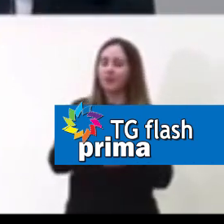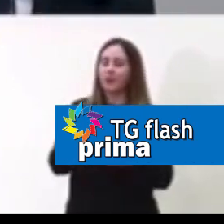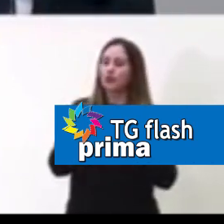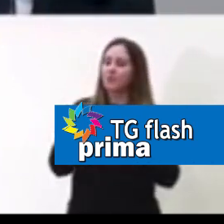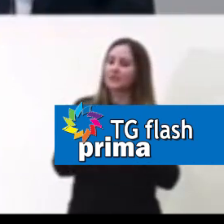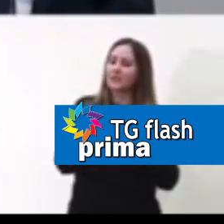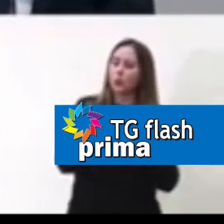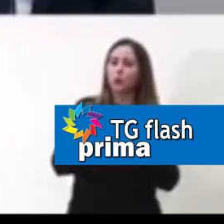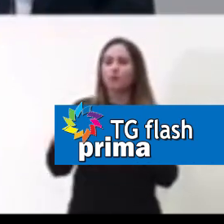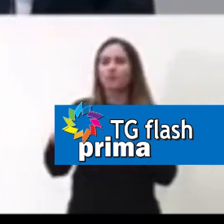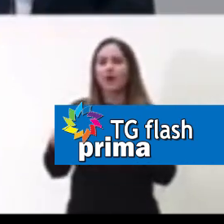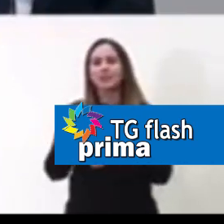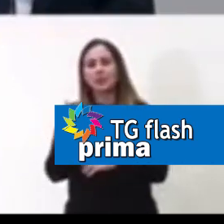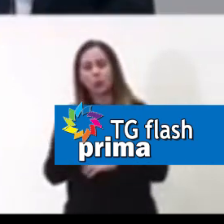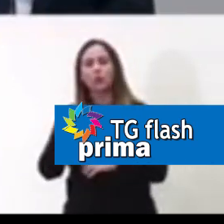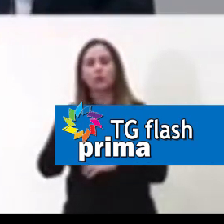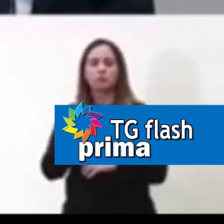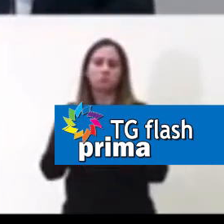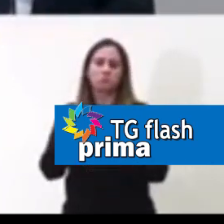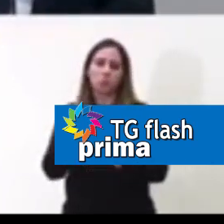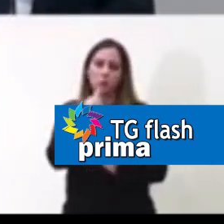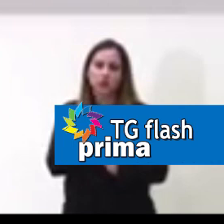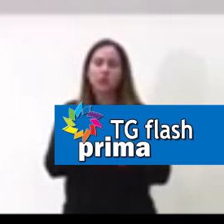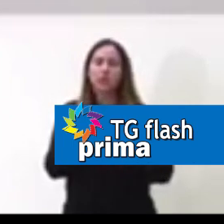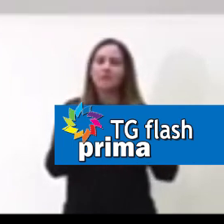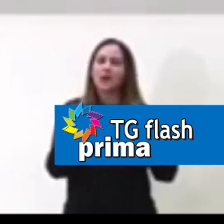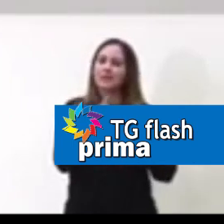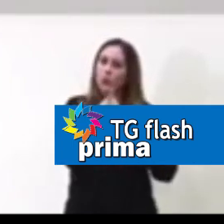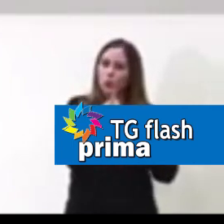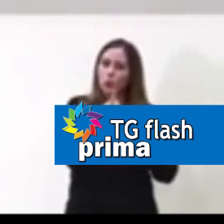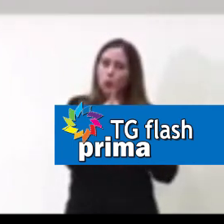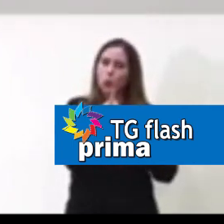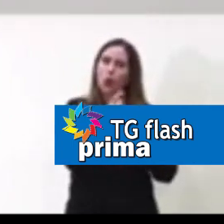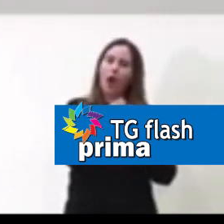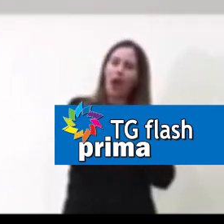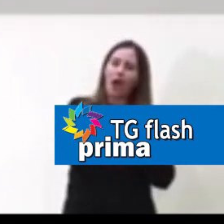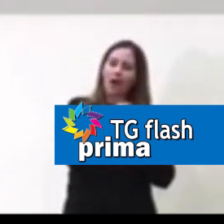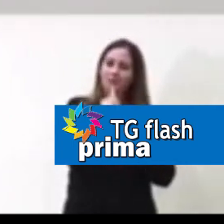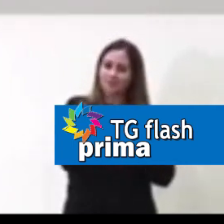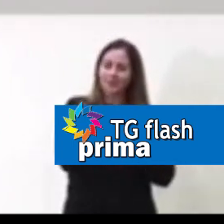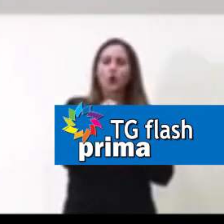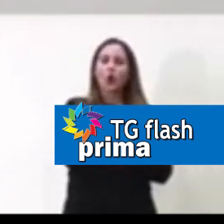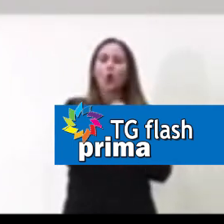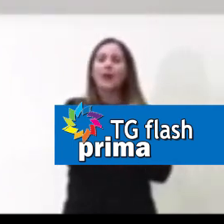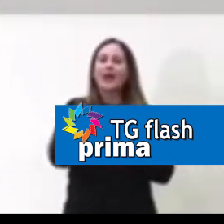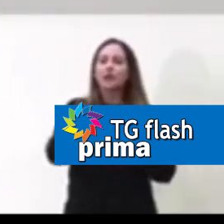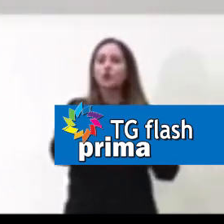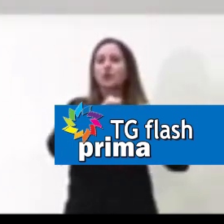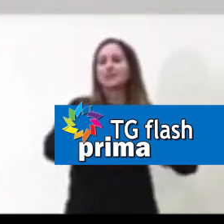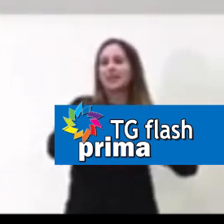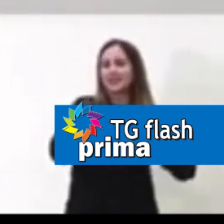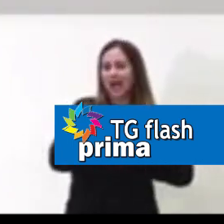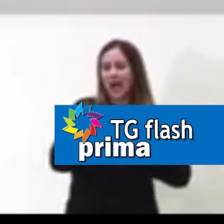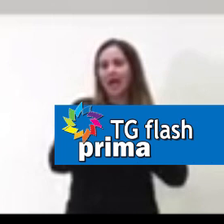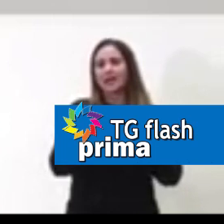che chiaramente sta andando bene, come dicevo prima, la fase 1, chiamiamola 1A, cioè operatori sanitari e